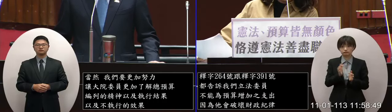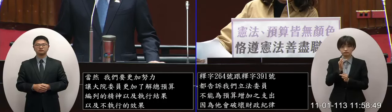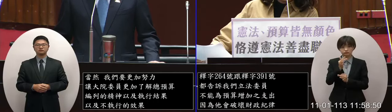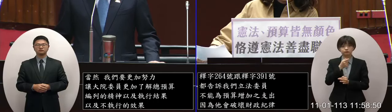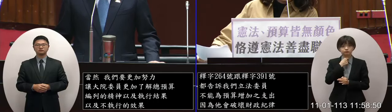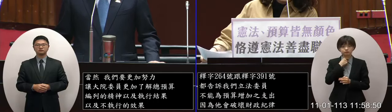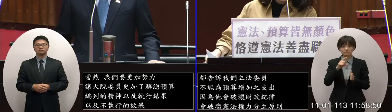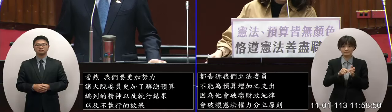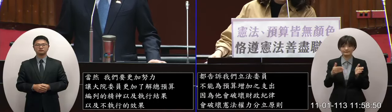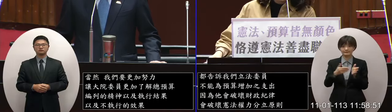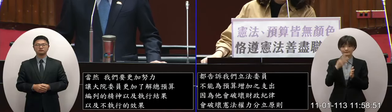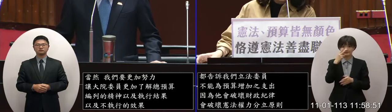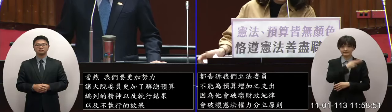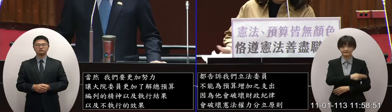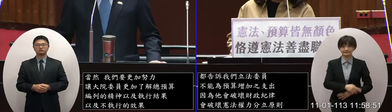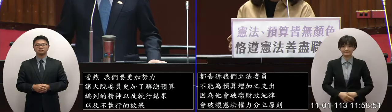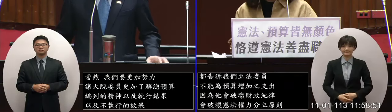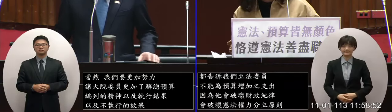够。